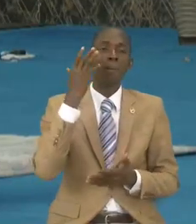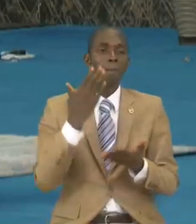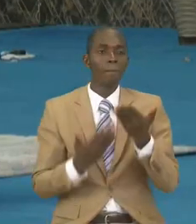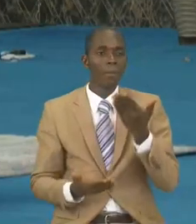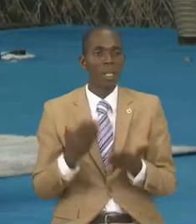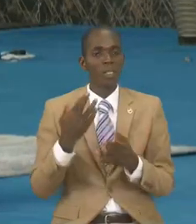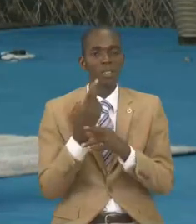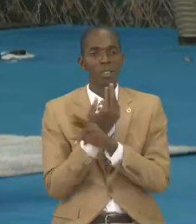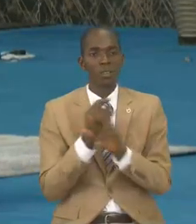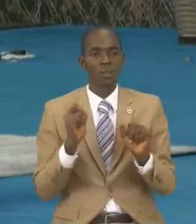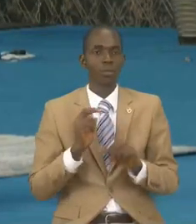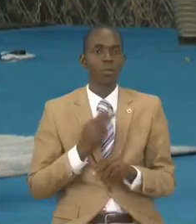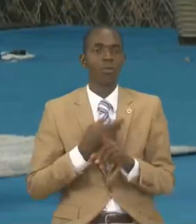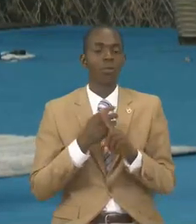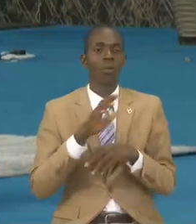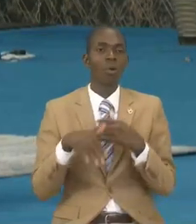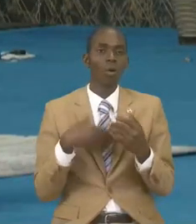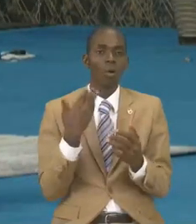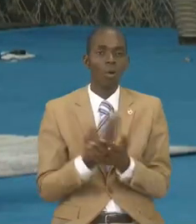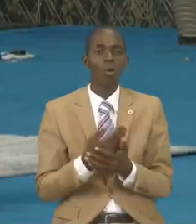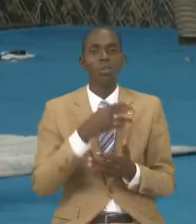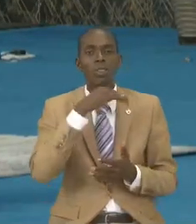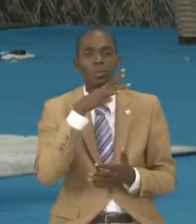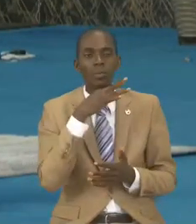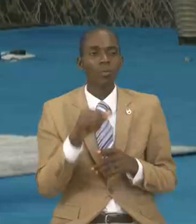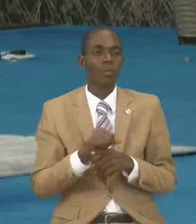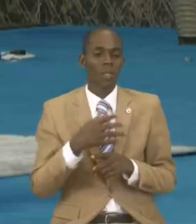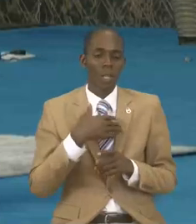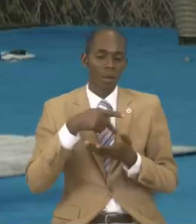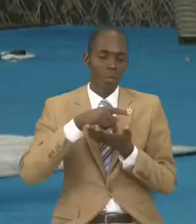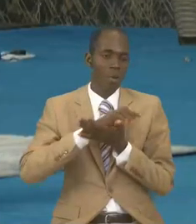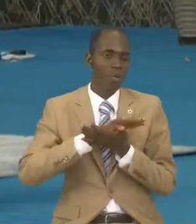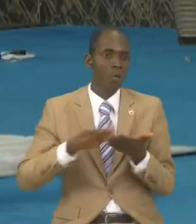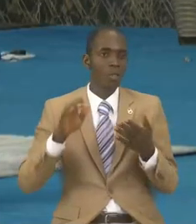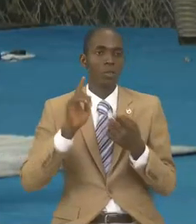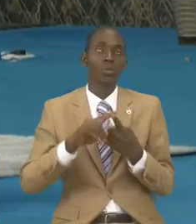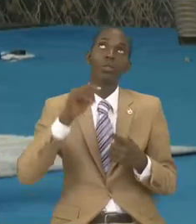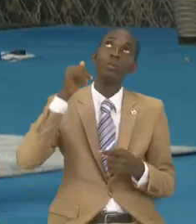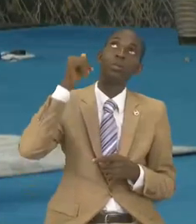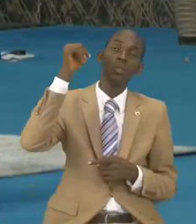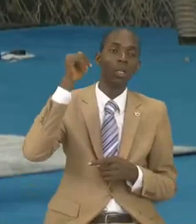afin de nous racheter de toute iniquité et se faire un peuple.